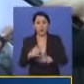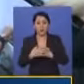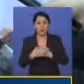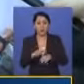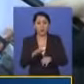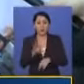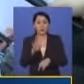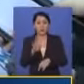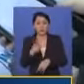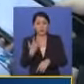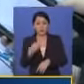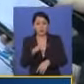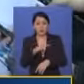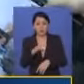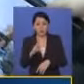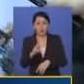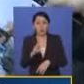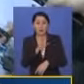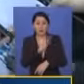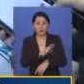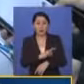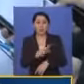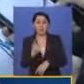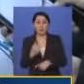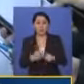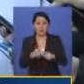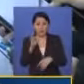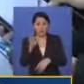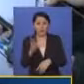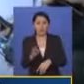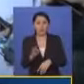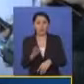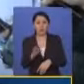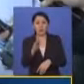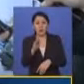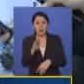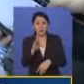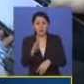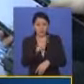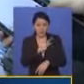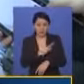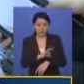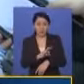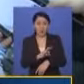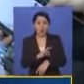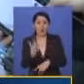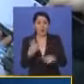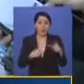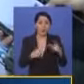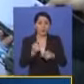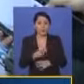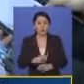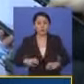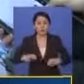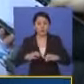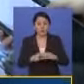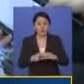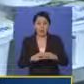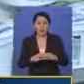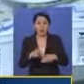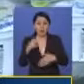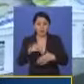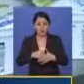450 мың тоннаға дейін жеткізбекпіз. Бір жарым есеге көп болады. Қазір ірімшік өндірісін қолға алып отырсыздар. Сүт одағы жаңа желіні қосқан соң